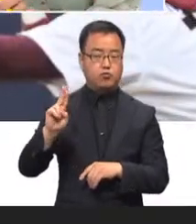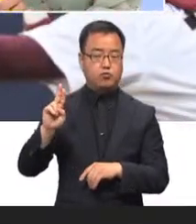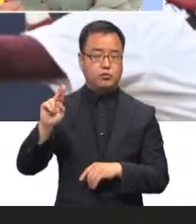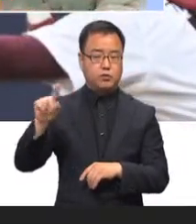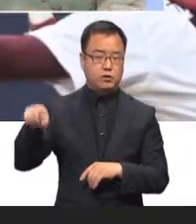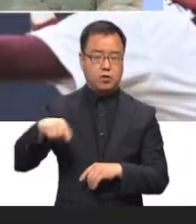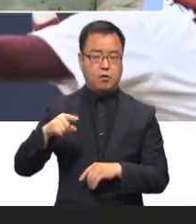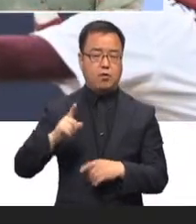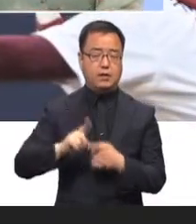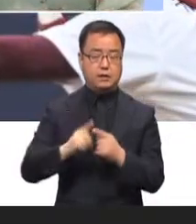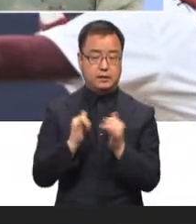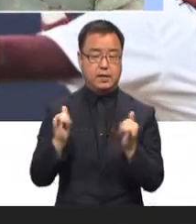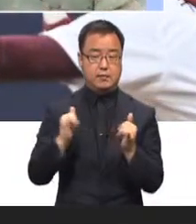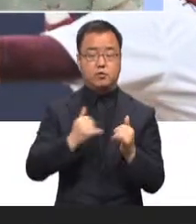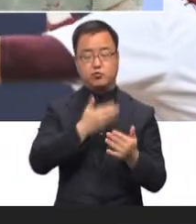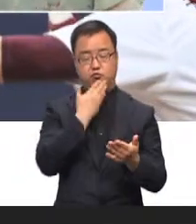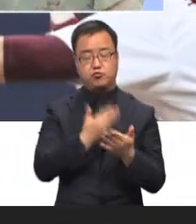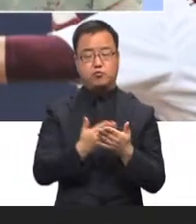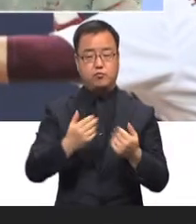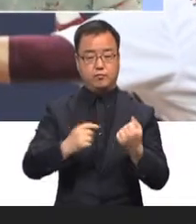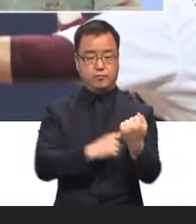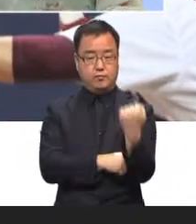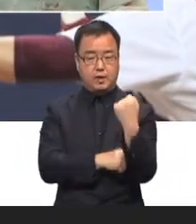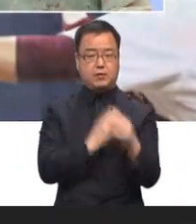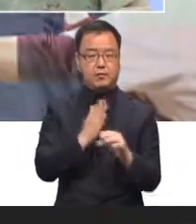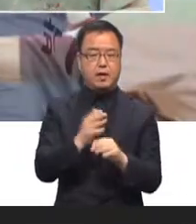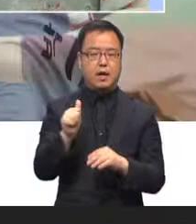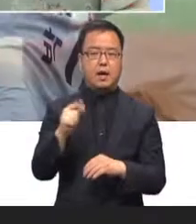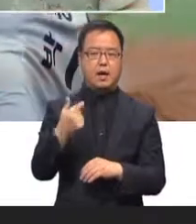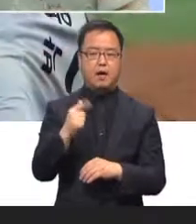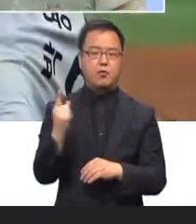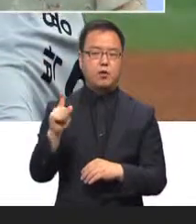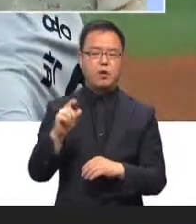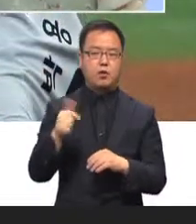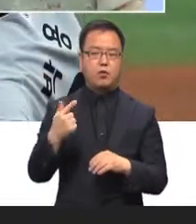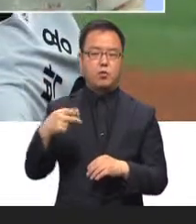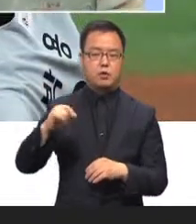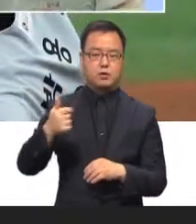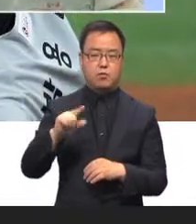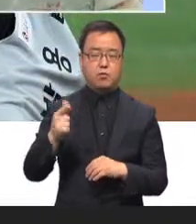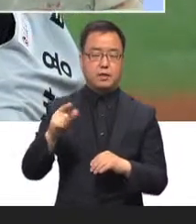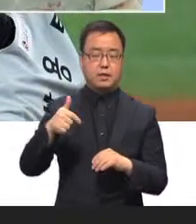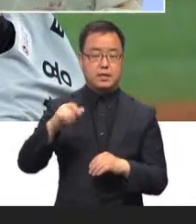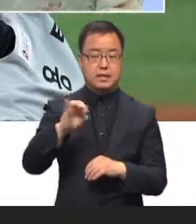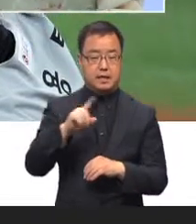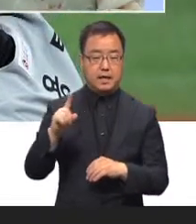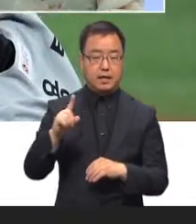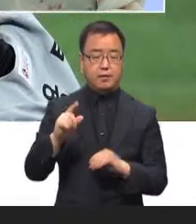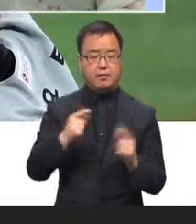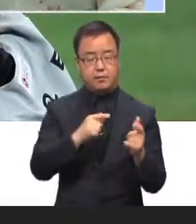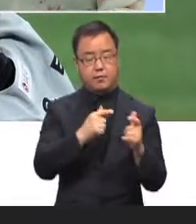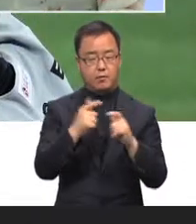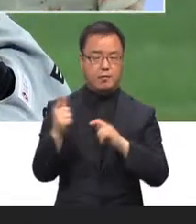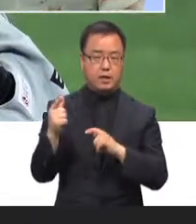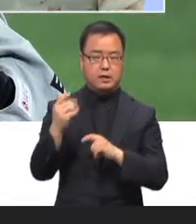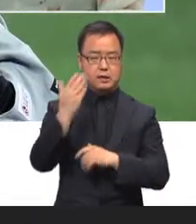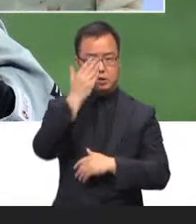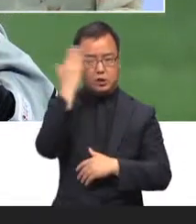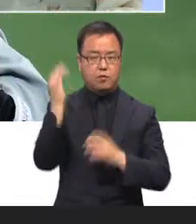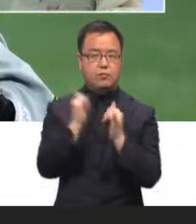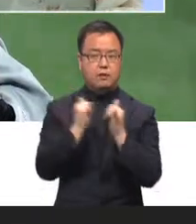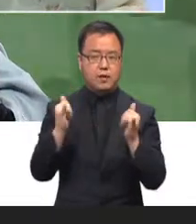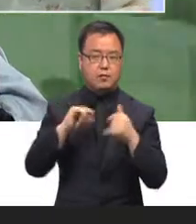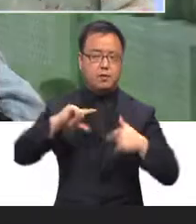으로 지금 주목 받고 있고요 뿐만 아니라 하나노 시완 기아의 또 김기훈 엘지의 정우영 선수 등이 스프링캠프에서 지금